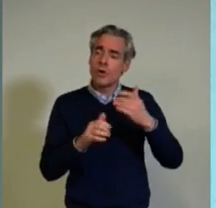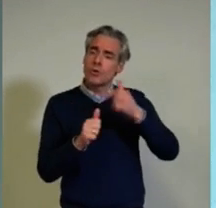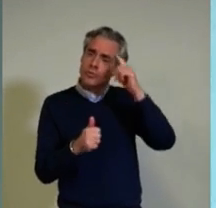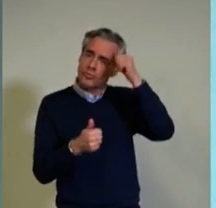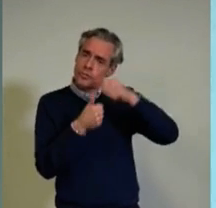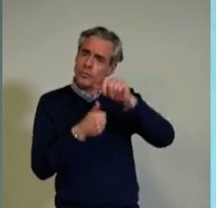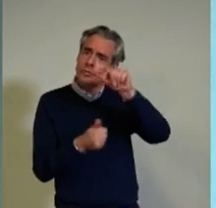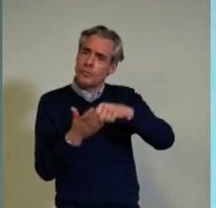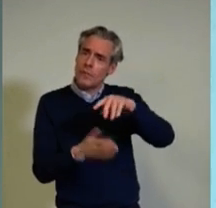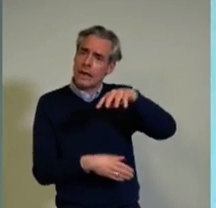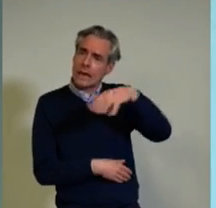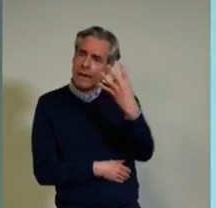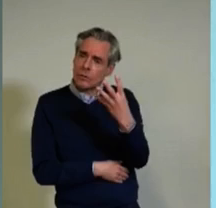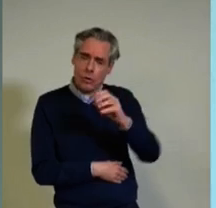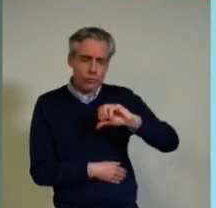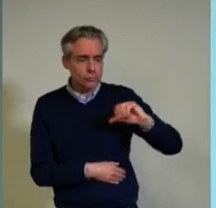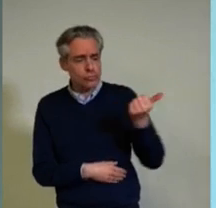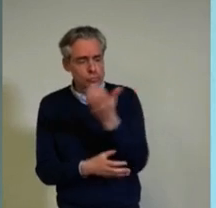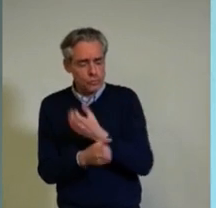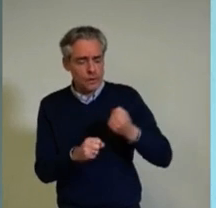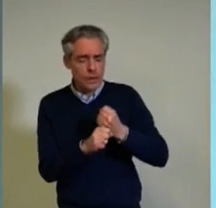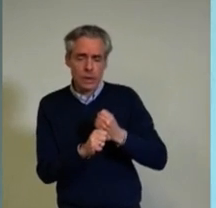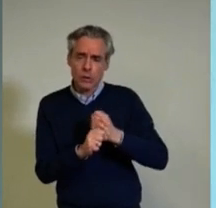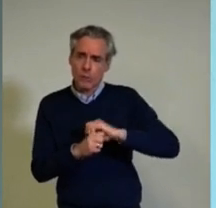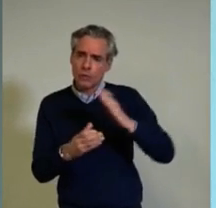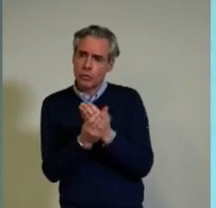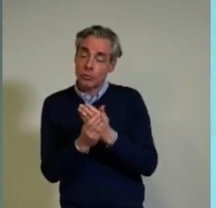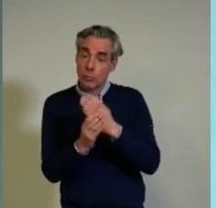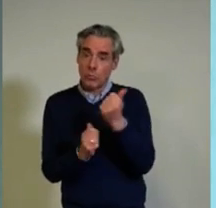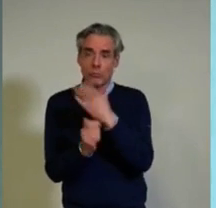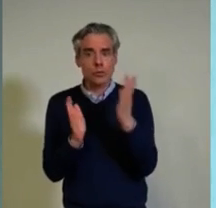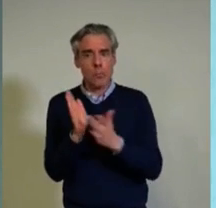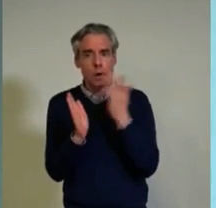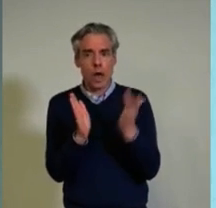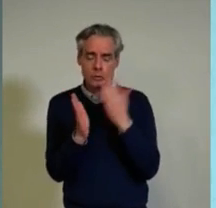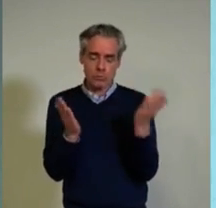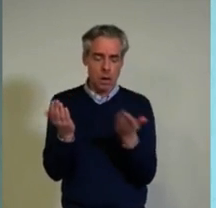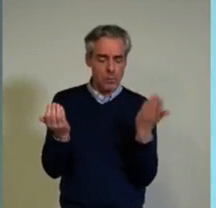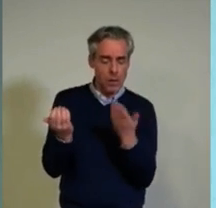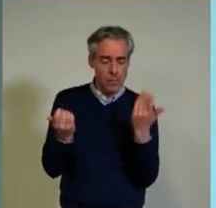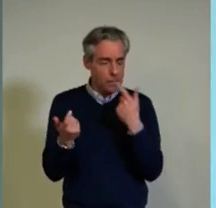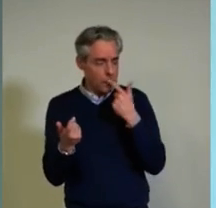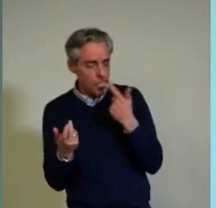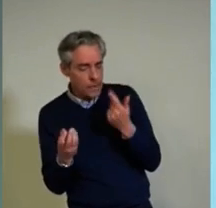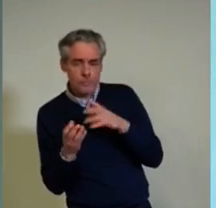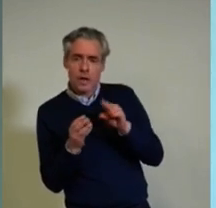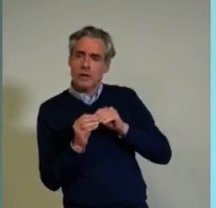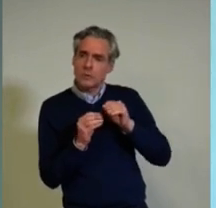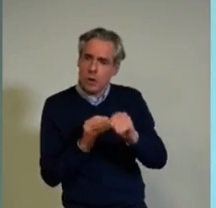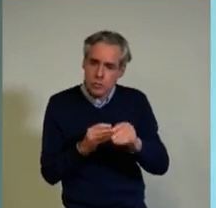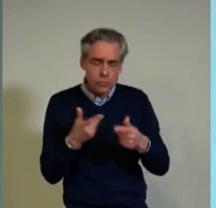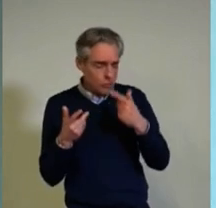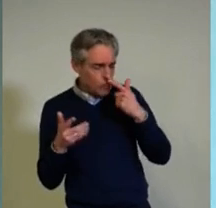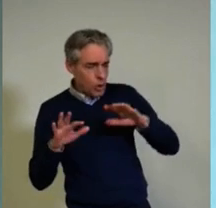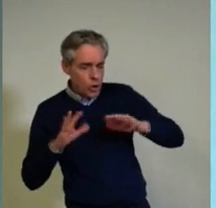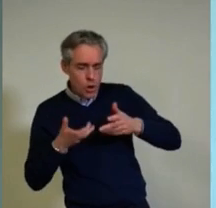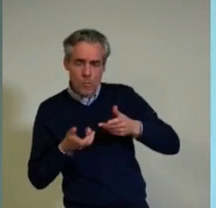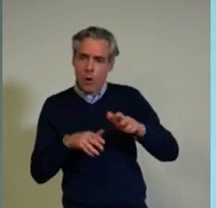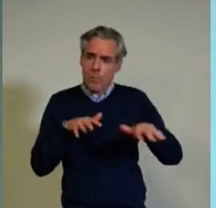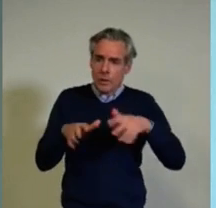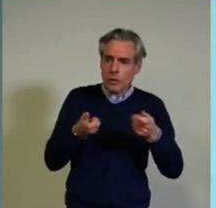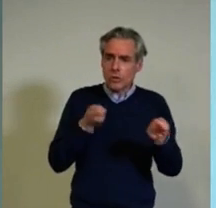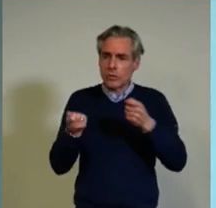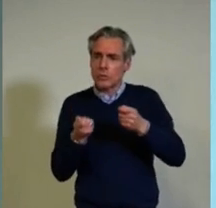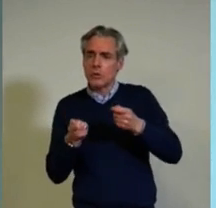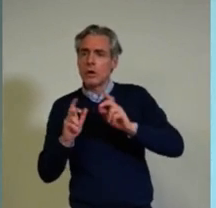nourri un document de plusieurs pages où on abordait les franchissements, les extensions, les modes de gouvernance des délégations de